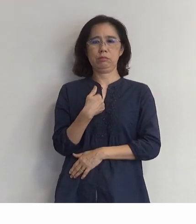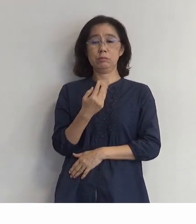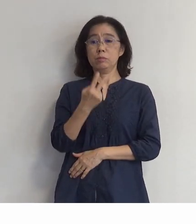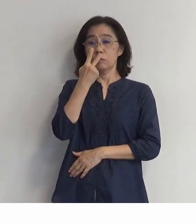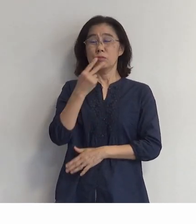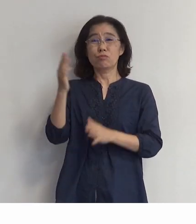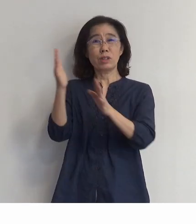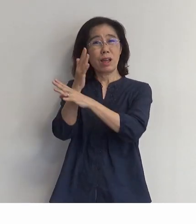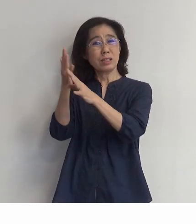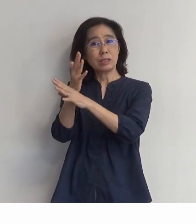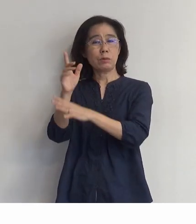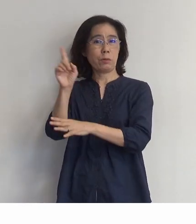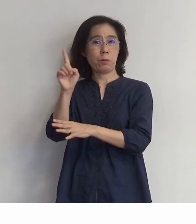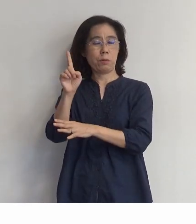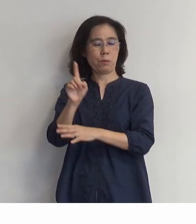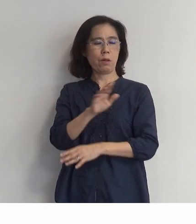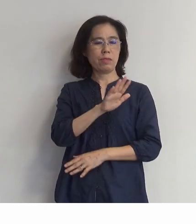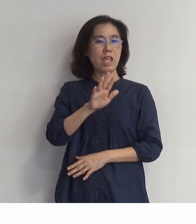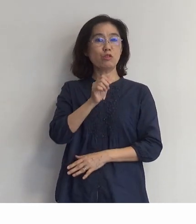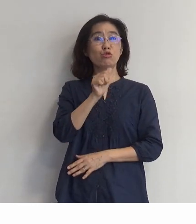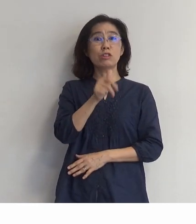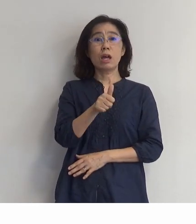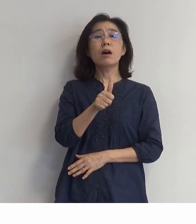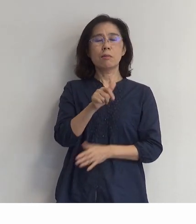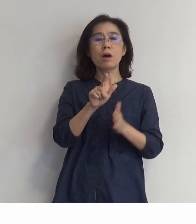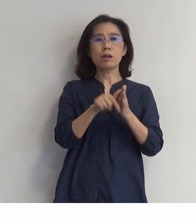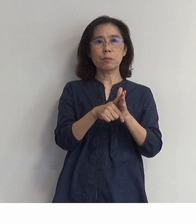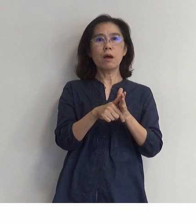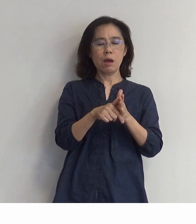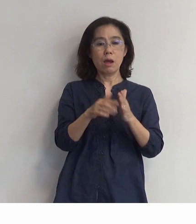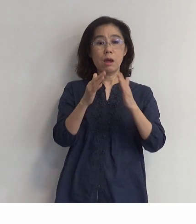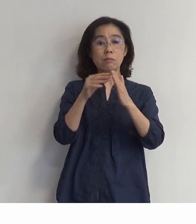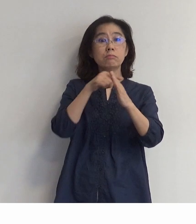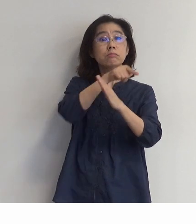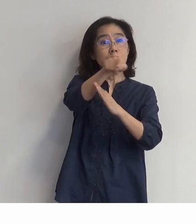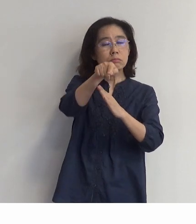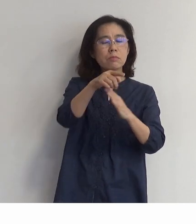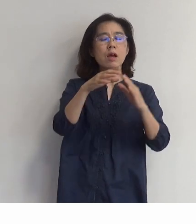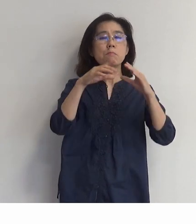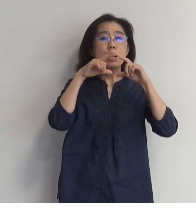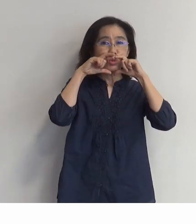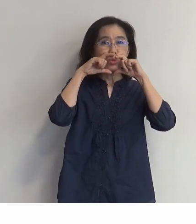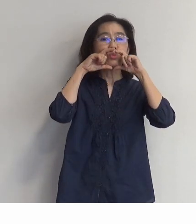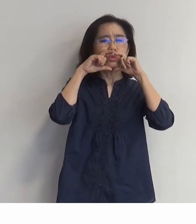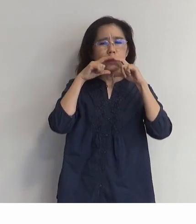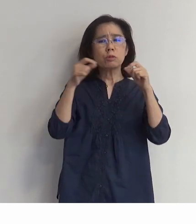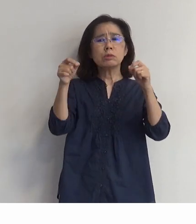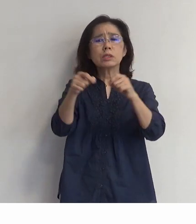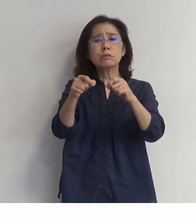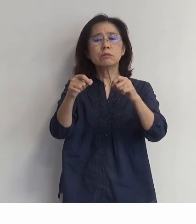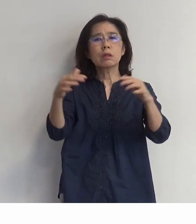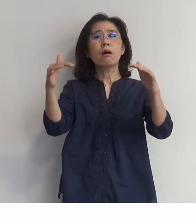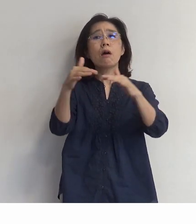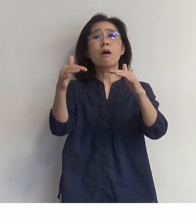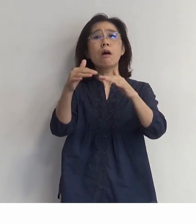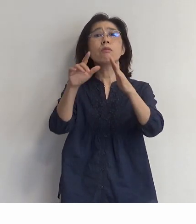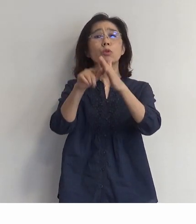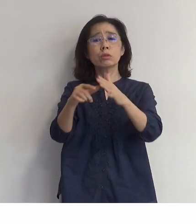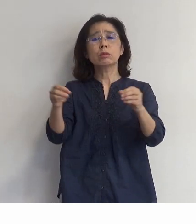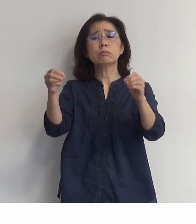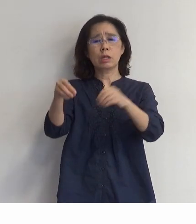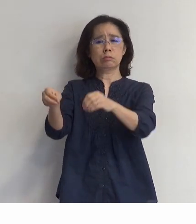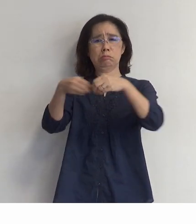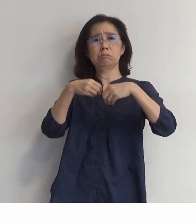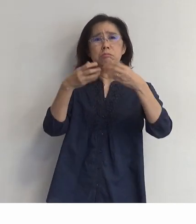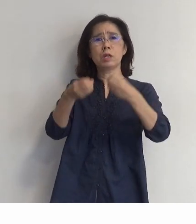か。デルタ株は野外でマスクしていても近距離で話し込んだだけで感染する例が多くなっ